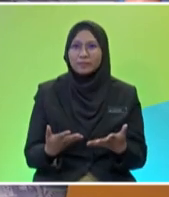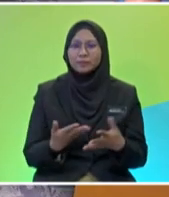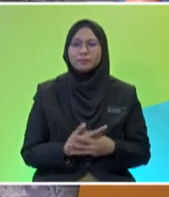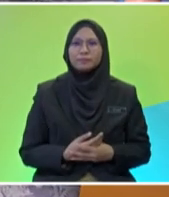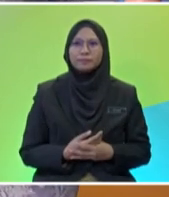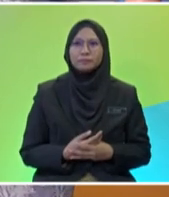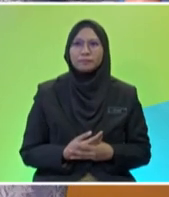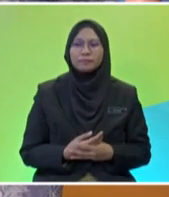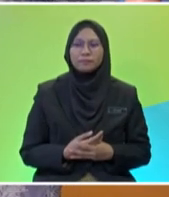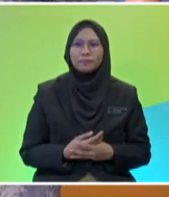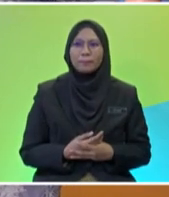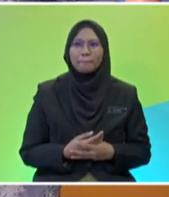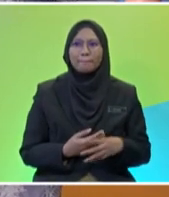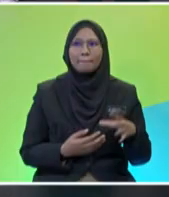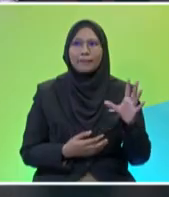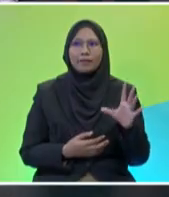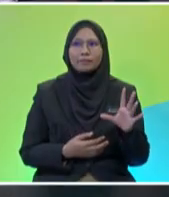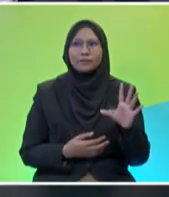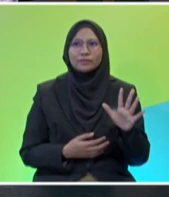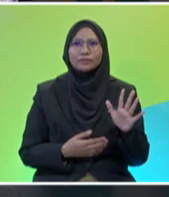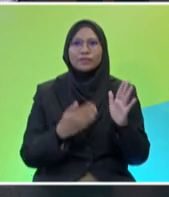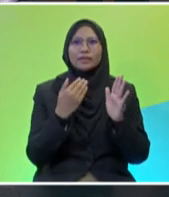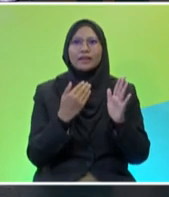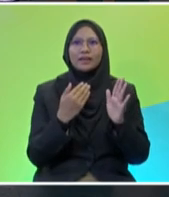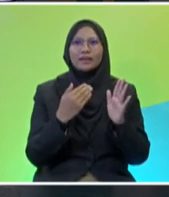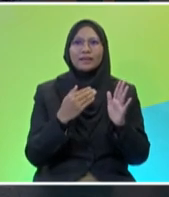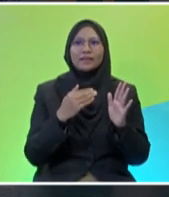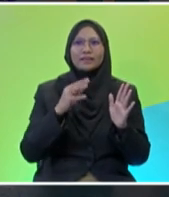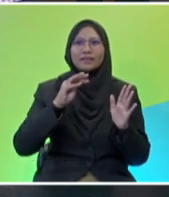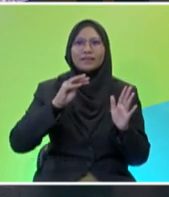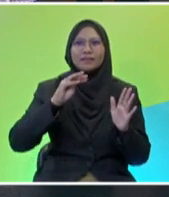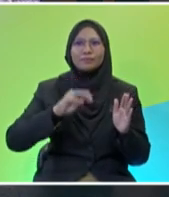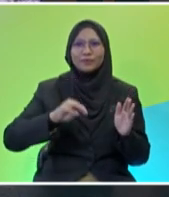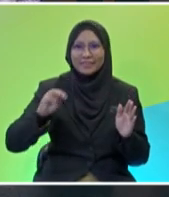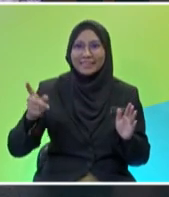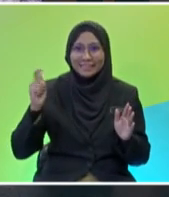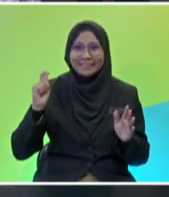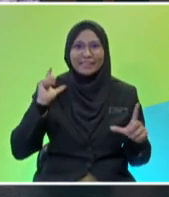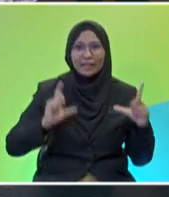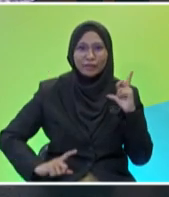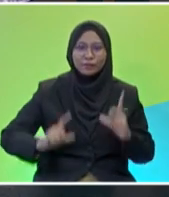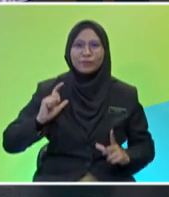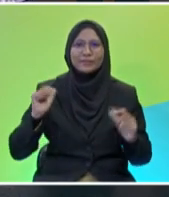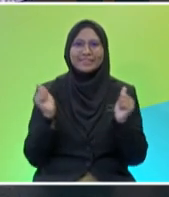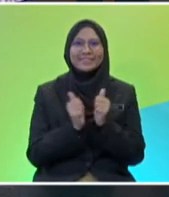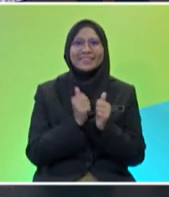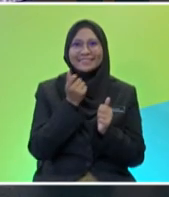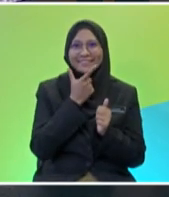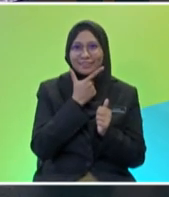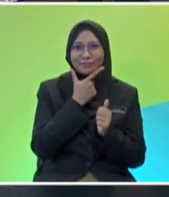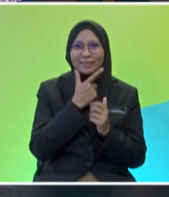agensi dari revolusi Iya betul senyum jadikan desain ini Oke akhirnya tadi adalah bola